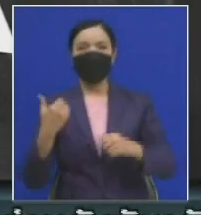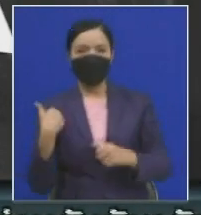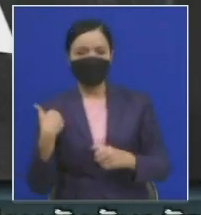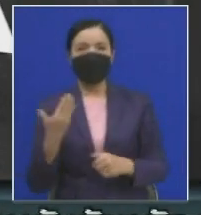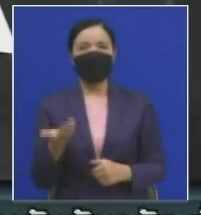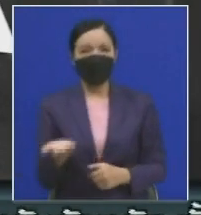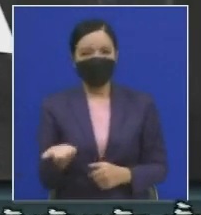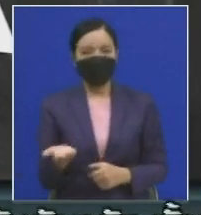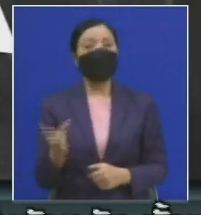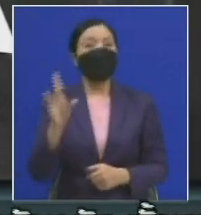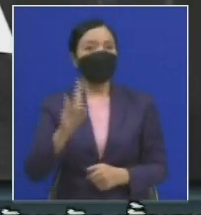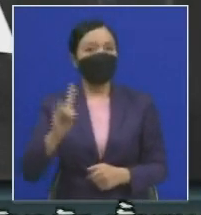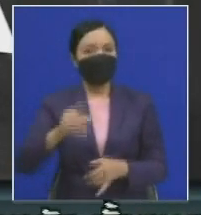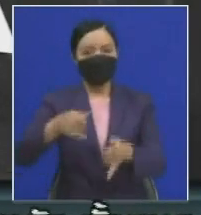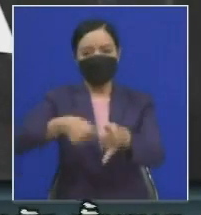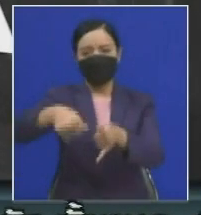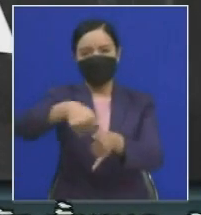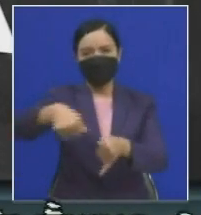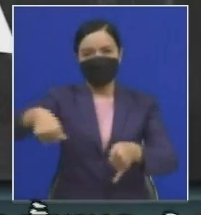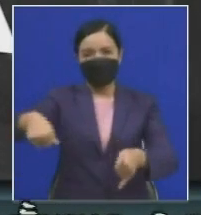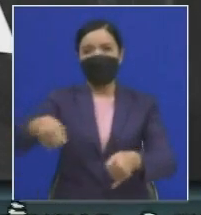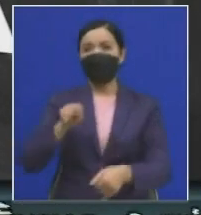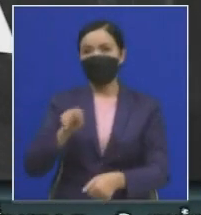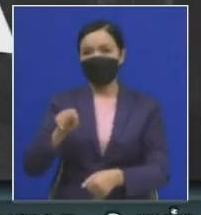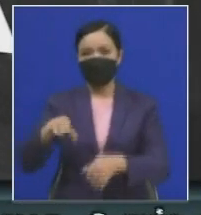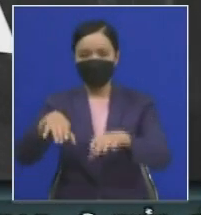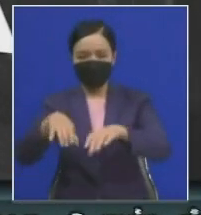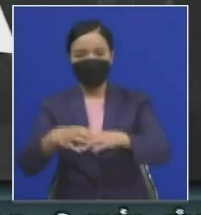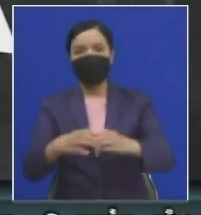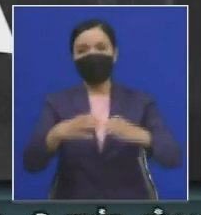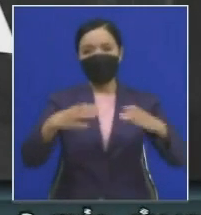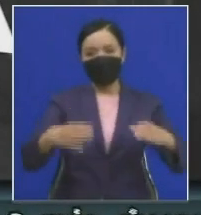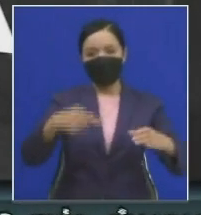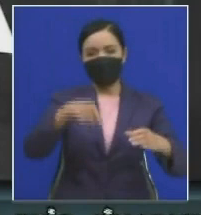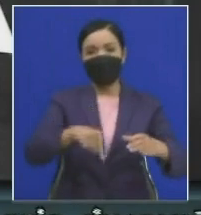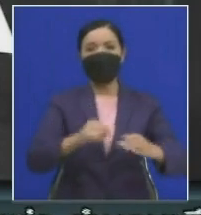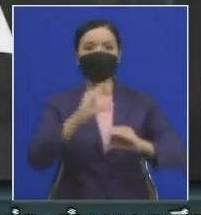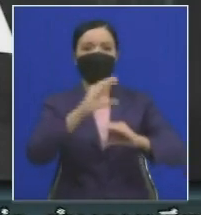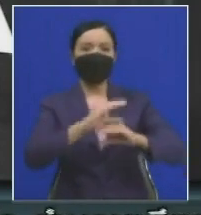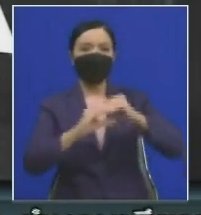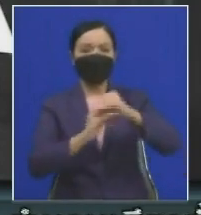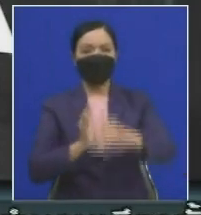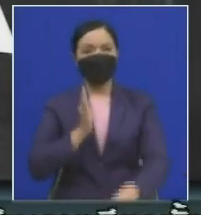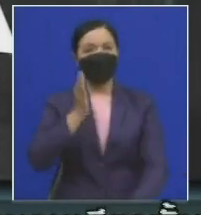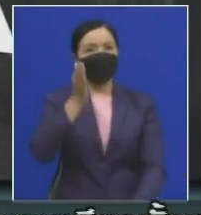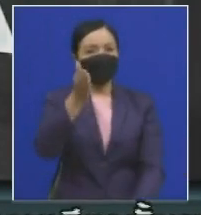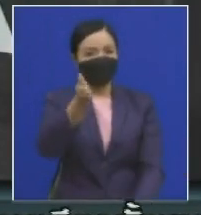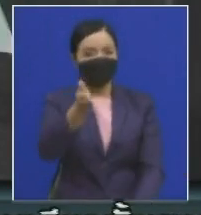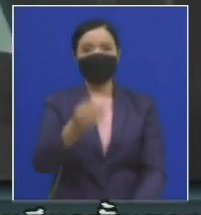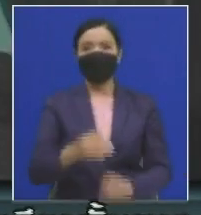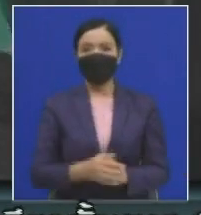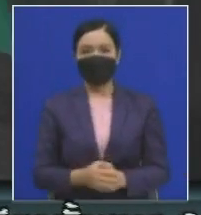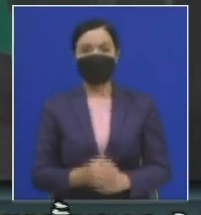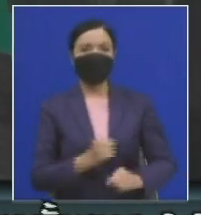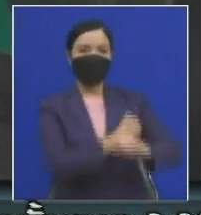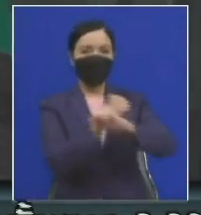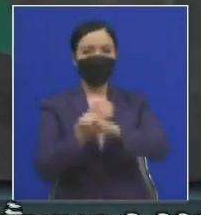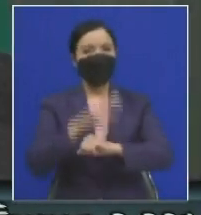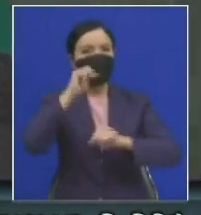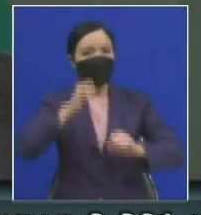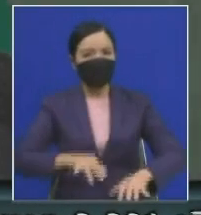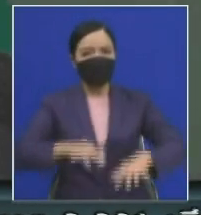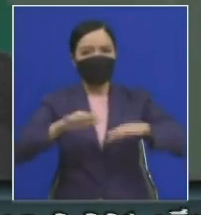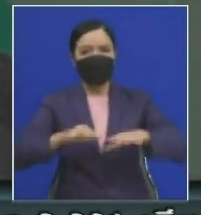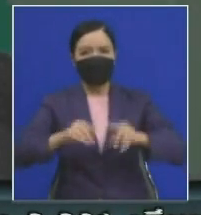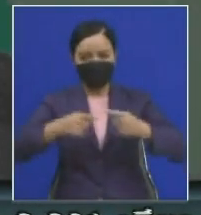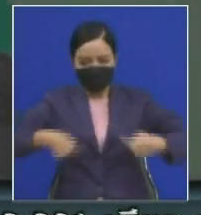บกวรหน้อยที่สุดเป็ส่วนจัดแดงสัตวพืนที่ส่วต่อขยายรองรับโครงการในอนานคนพืนที่บ้องกนน้ำทวมรอ